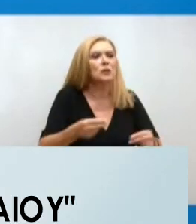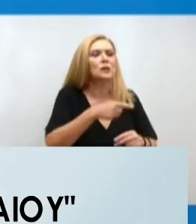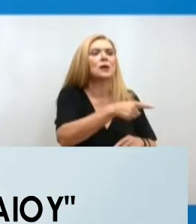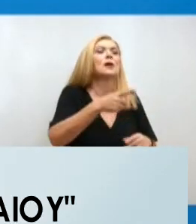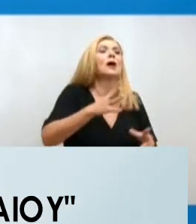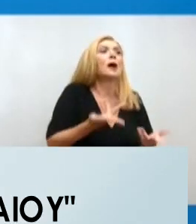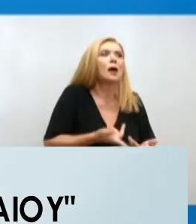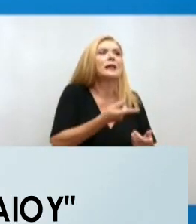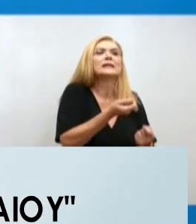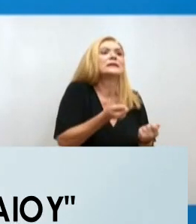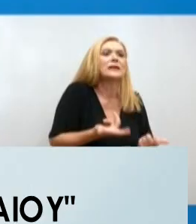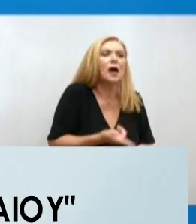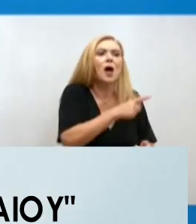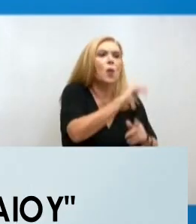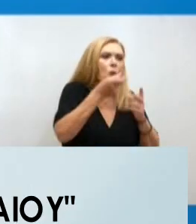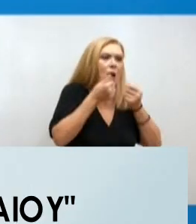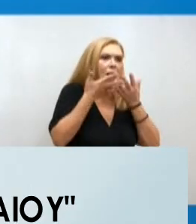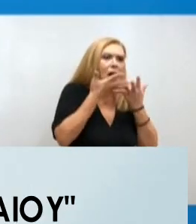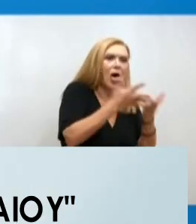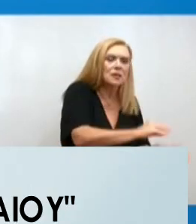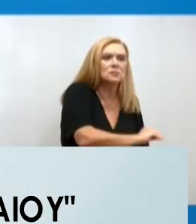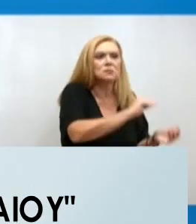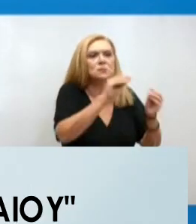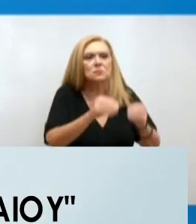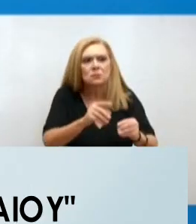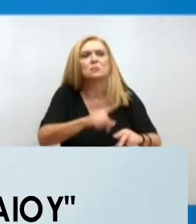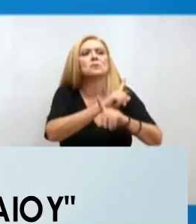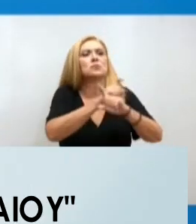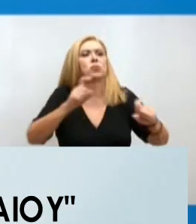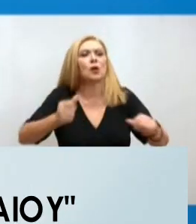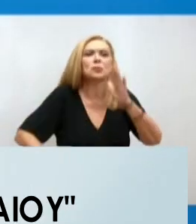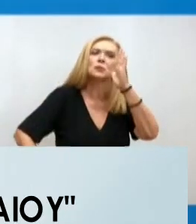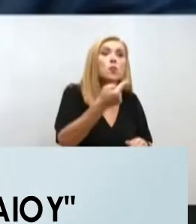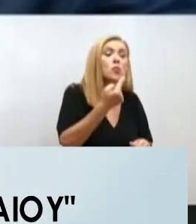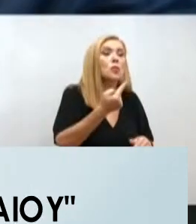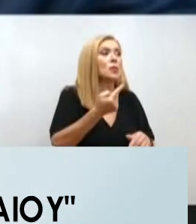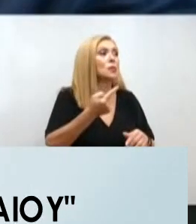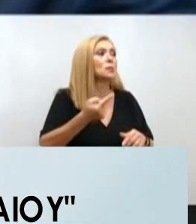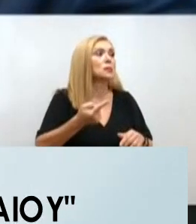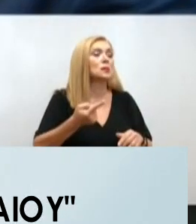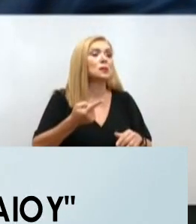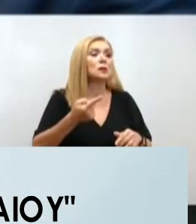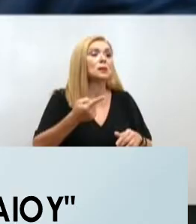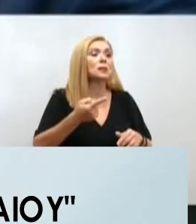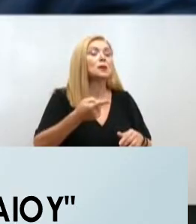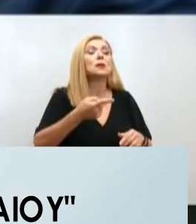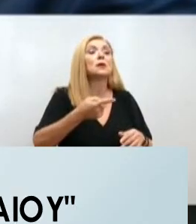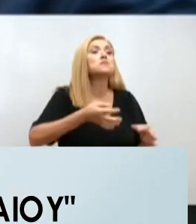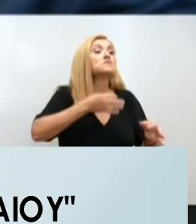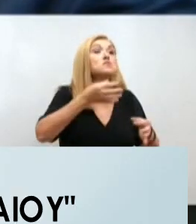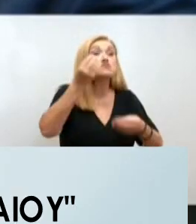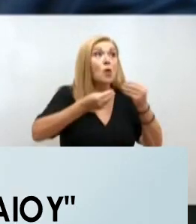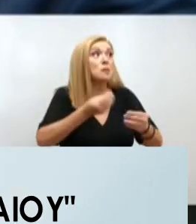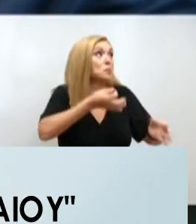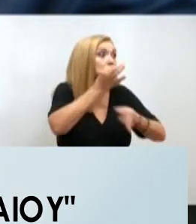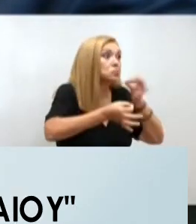της καθημερινότητας και από την άλλη τα όσα τρέχουν σε επίπεδο εξωτερικής πολιτικής με τον κύριο Νατσιό να κάνει λόγο για εξαιρετικά αρνητικές εξελίξεις